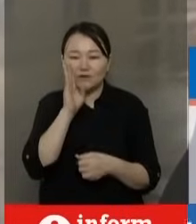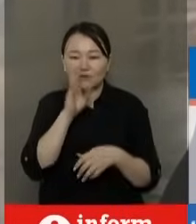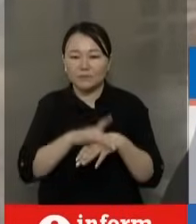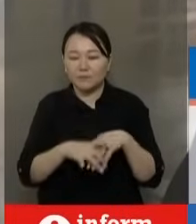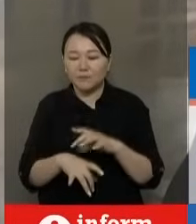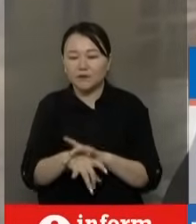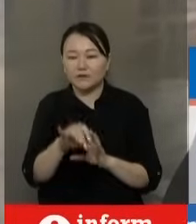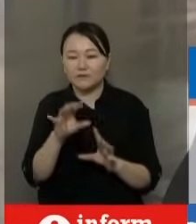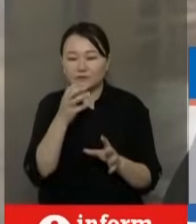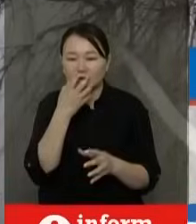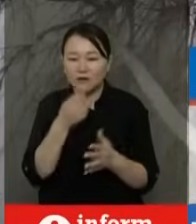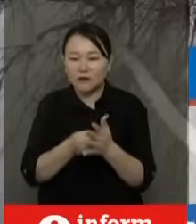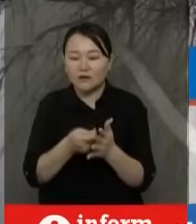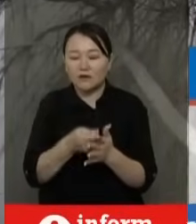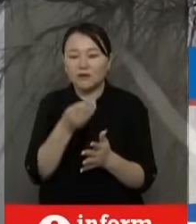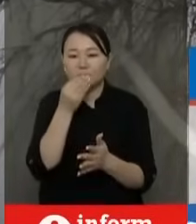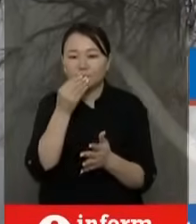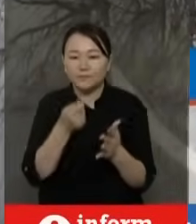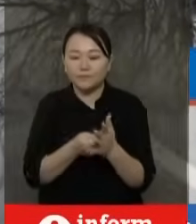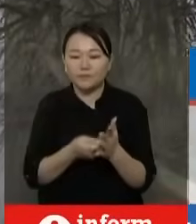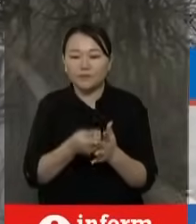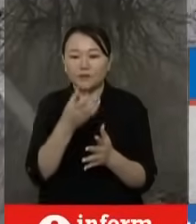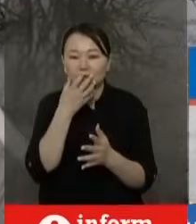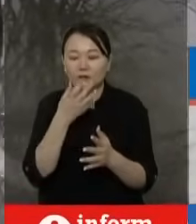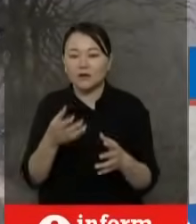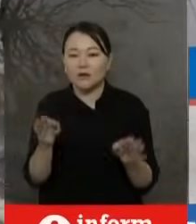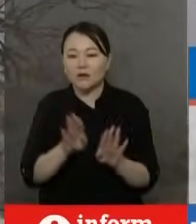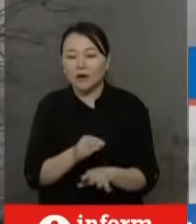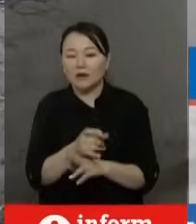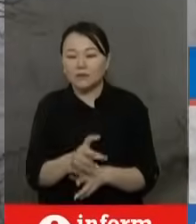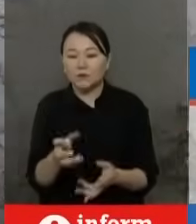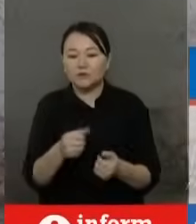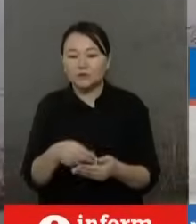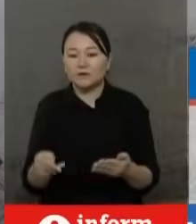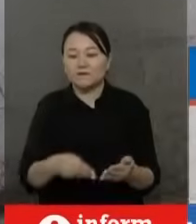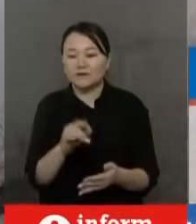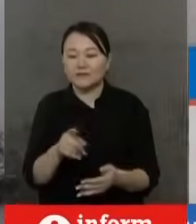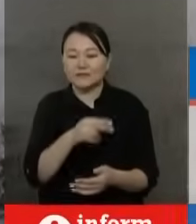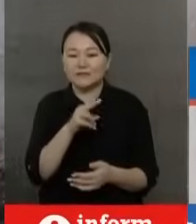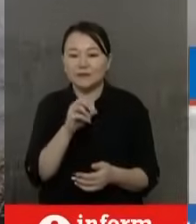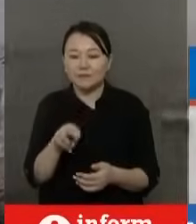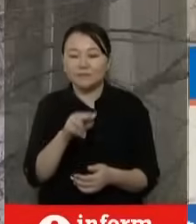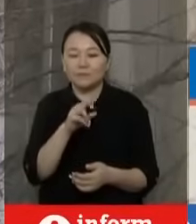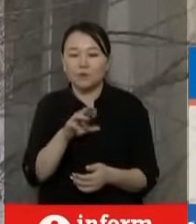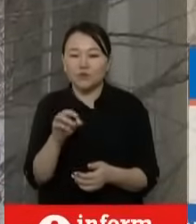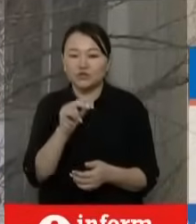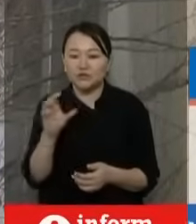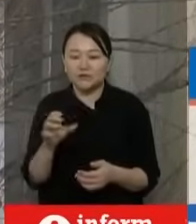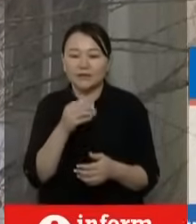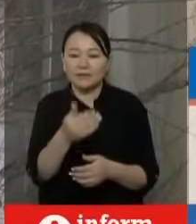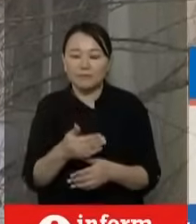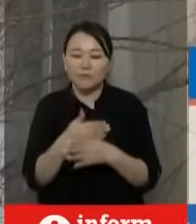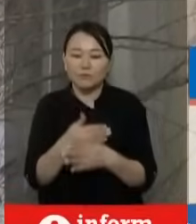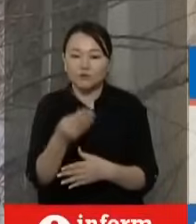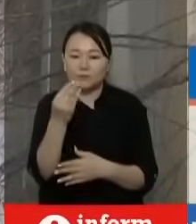и отогреваем, кормим. В Акимате уверяют, как только пострадавшие получат справки из департамента по чрезвычайным ситуациям, им окажут